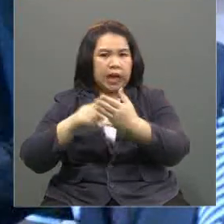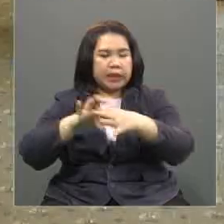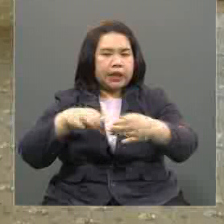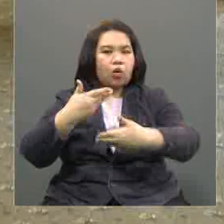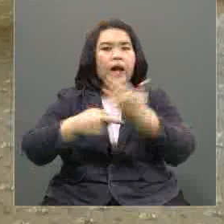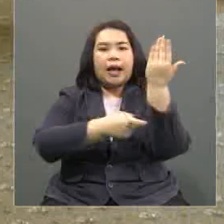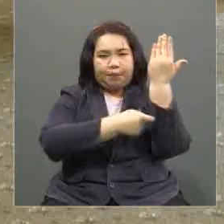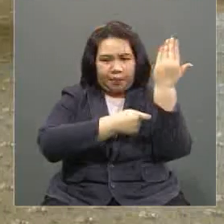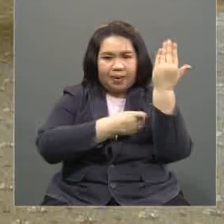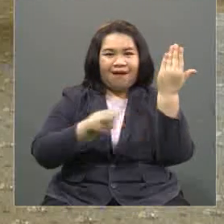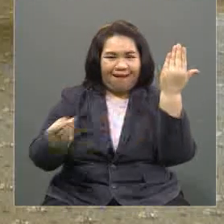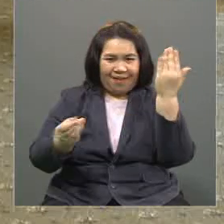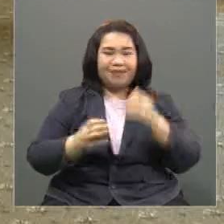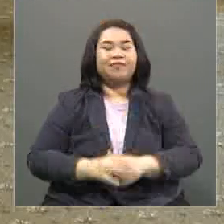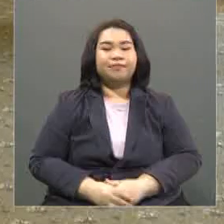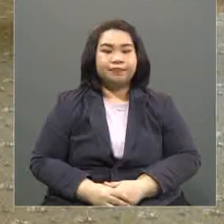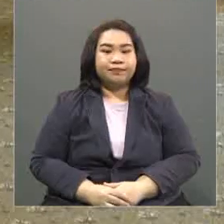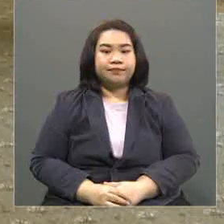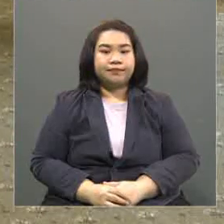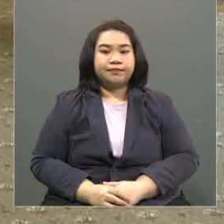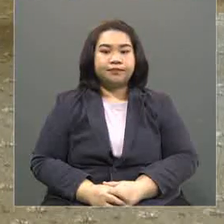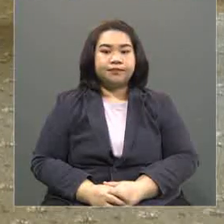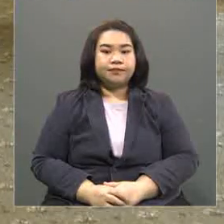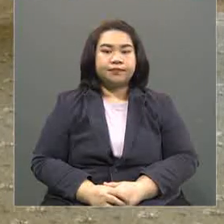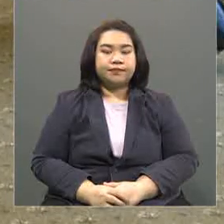ให้กับมาเลเซียด้วยค่ะ